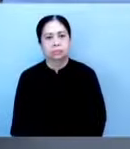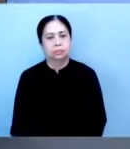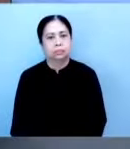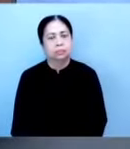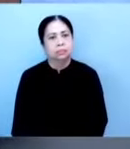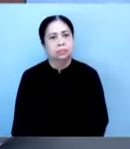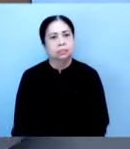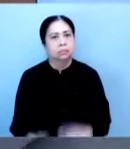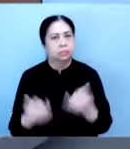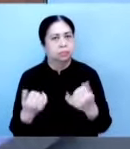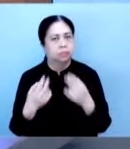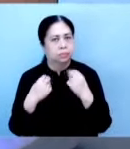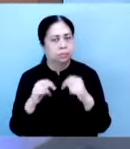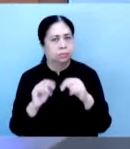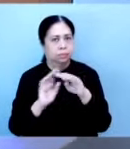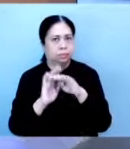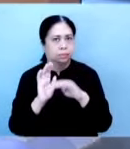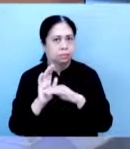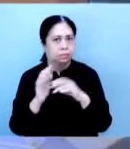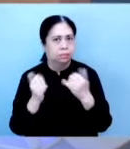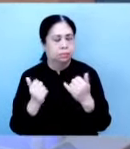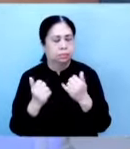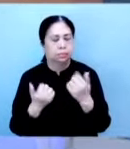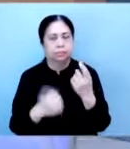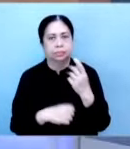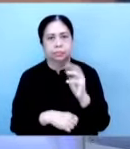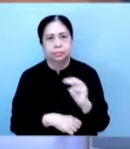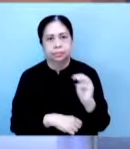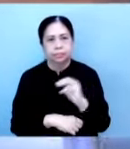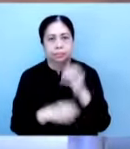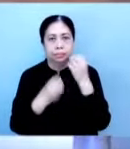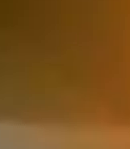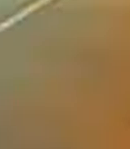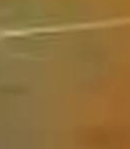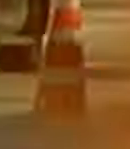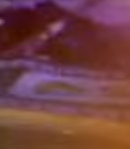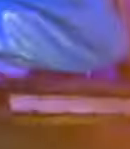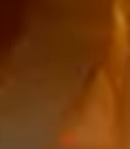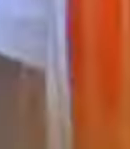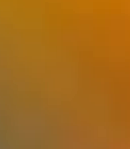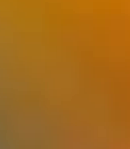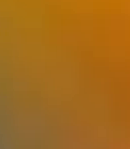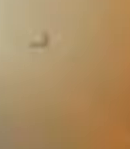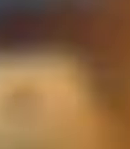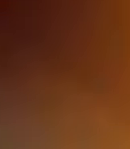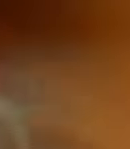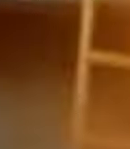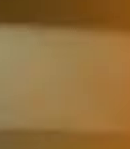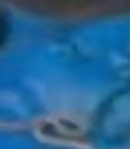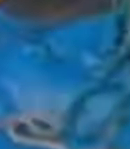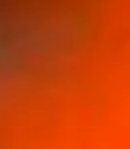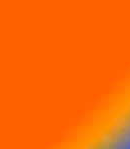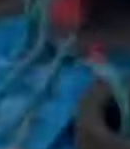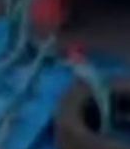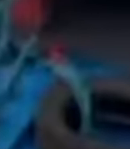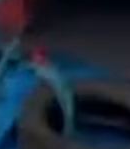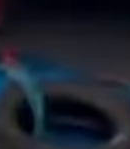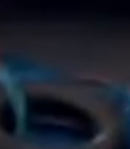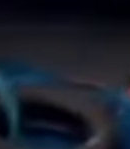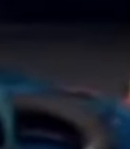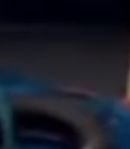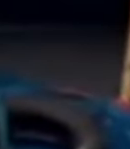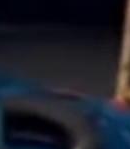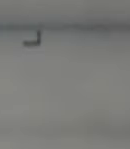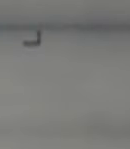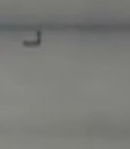Narito na ang mga uma aksyong balita ngayong araw ihahatid namin mula mismo sa frontline sa umaga